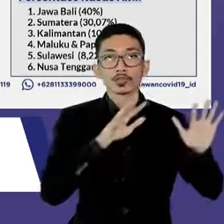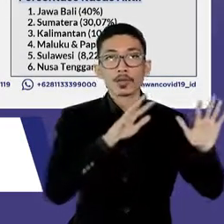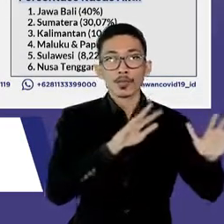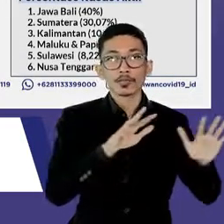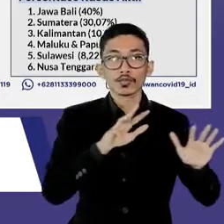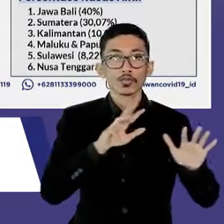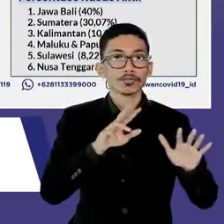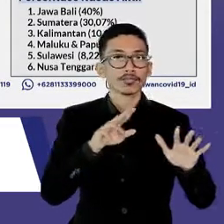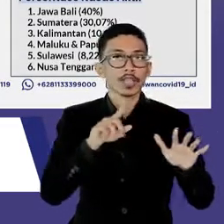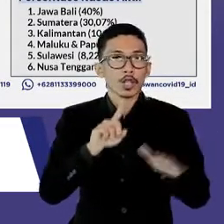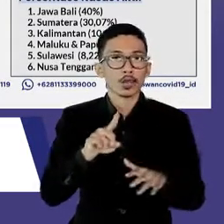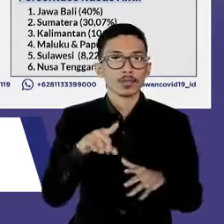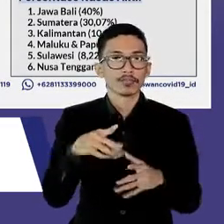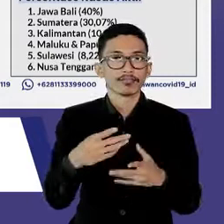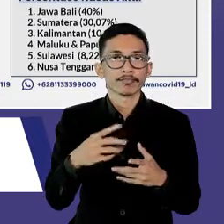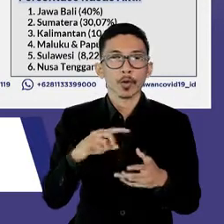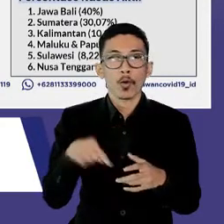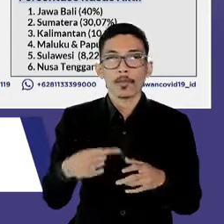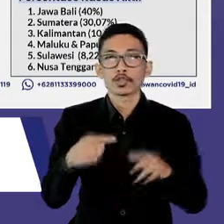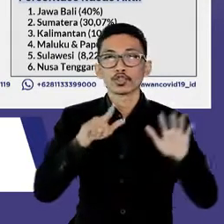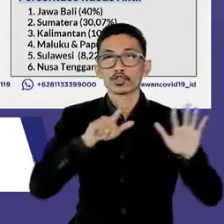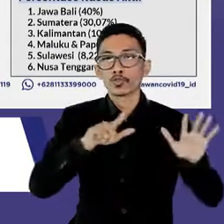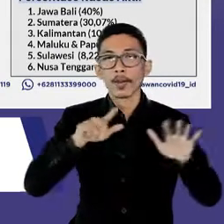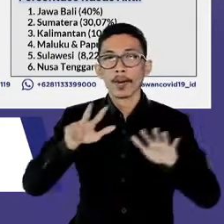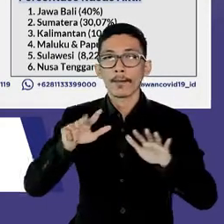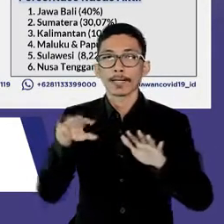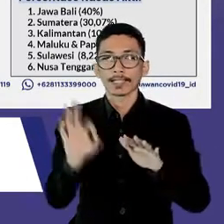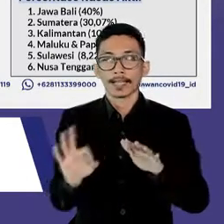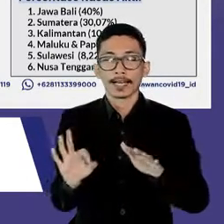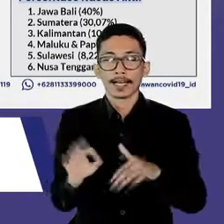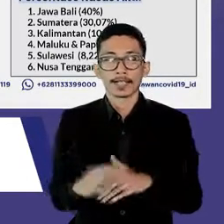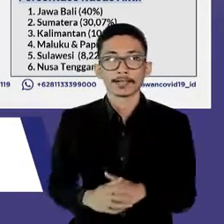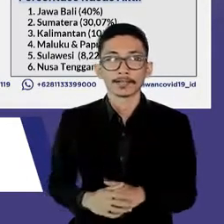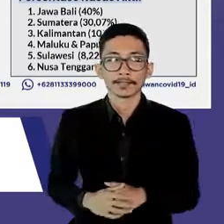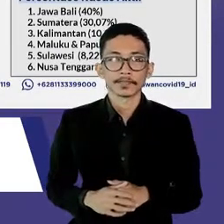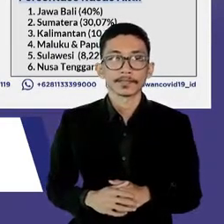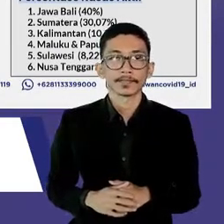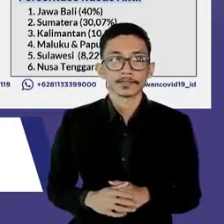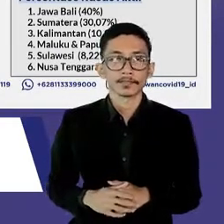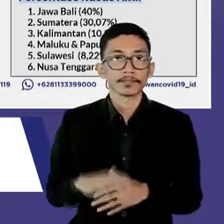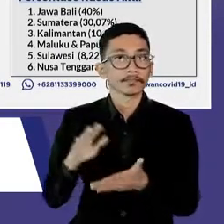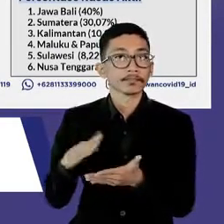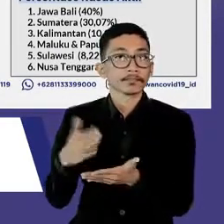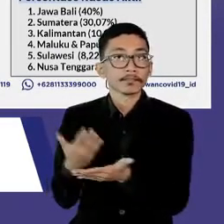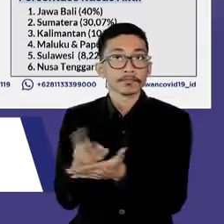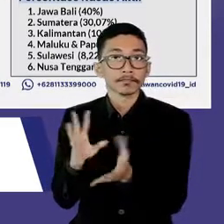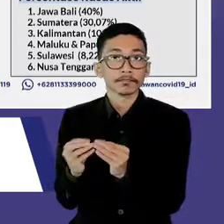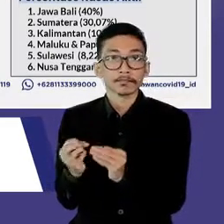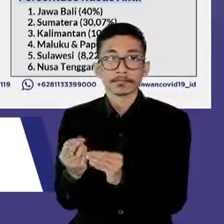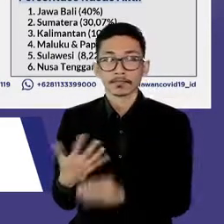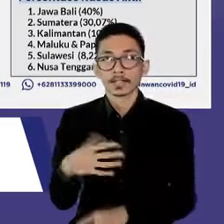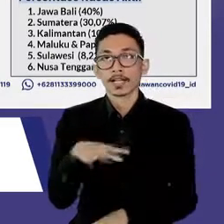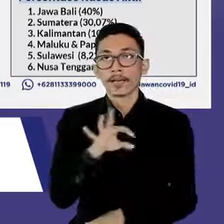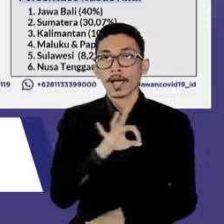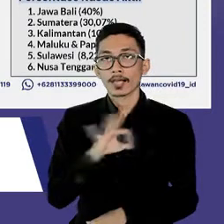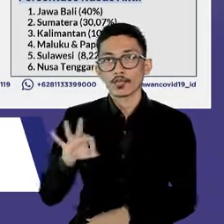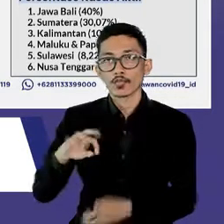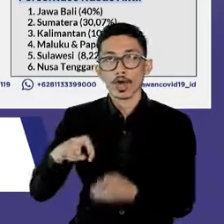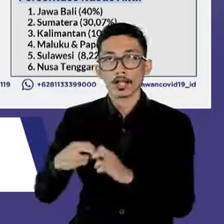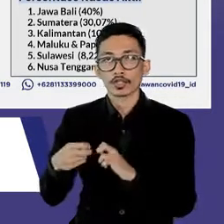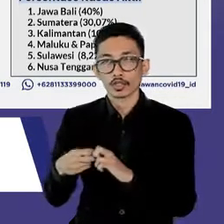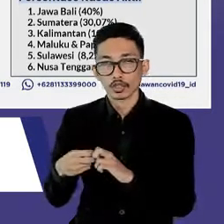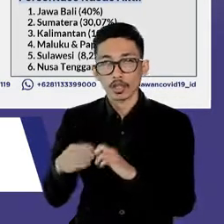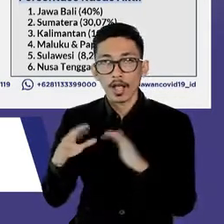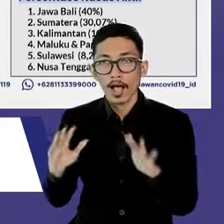Delapan persen dari total kasus positif sedangkan kematiannya sebanyak 5745 kasus